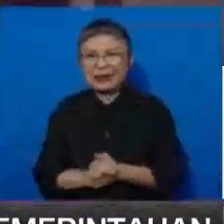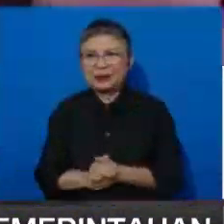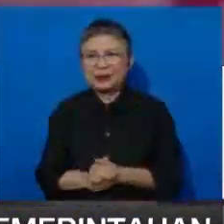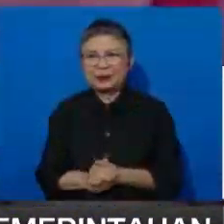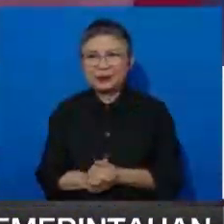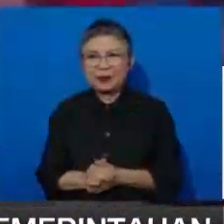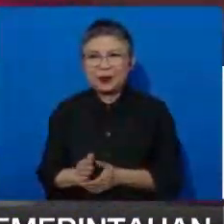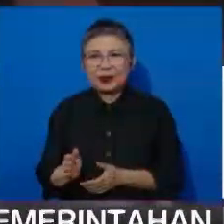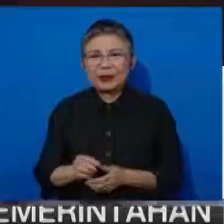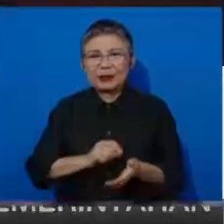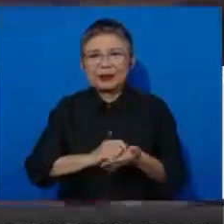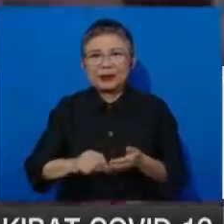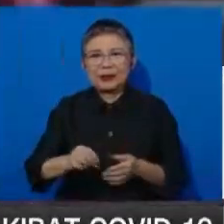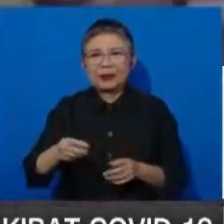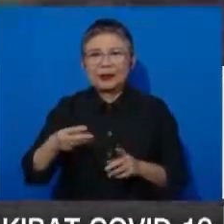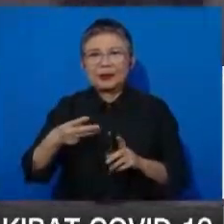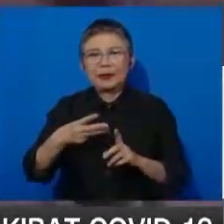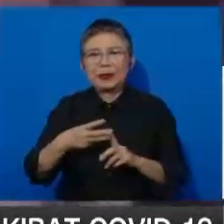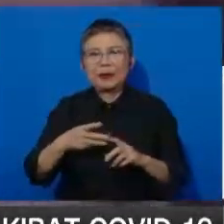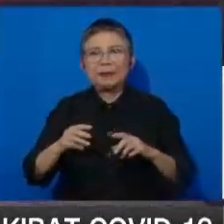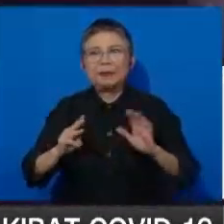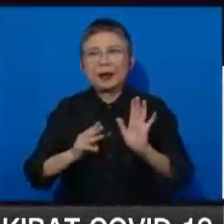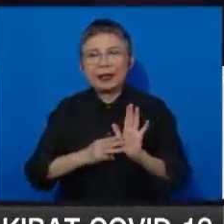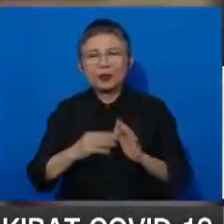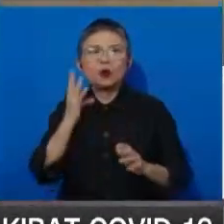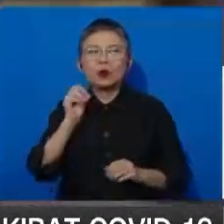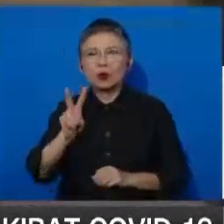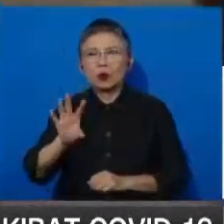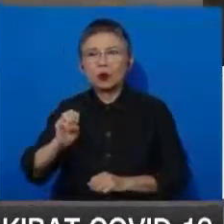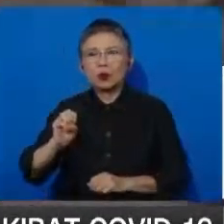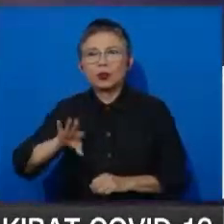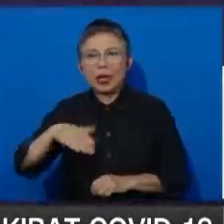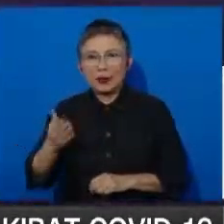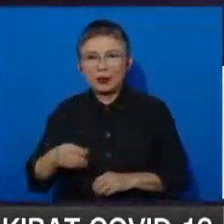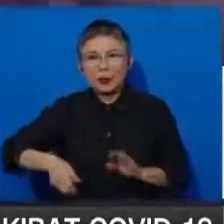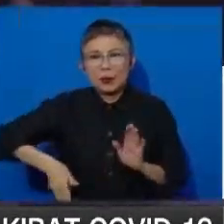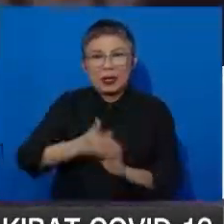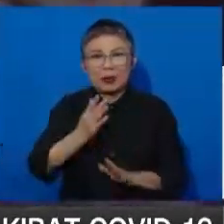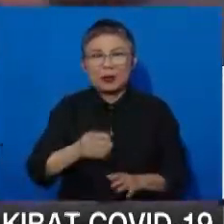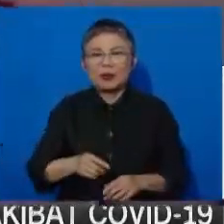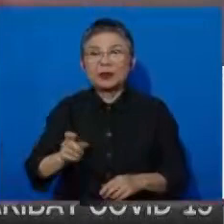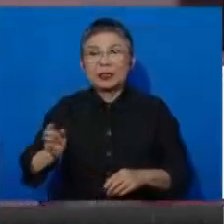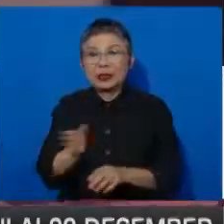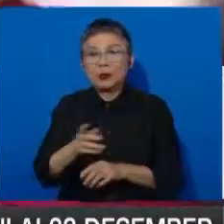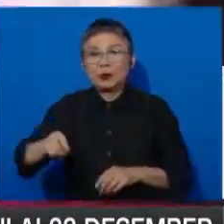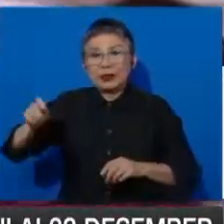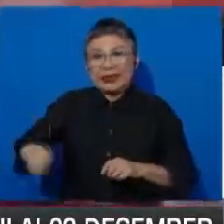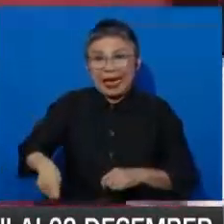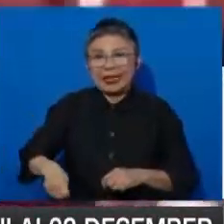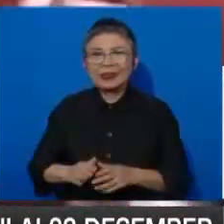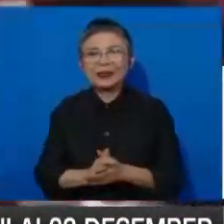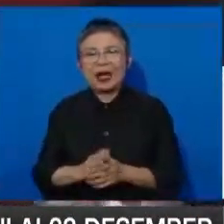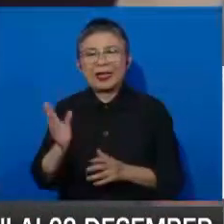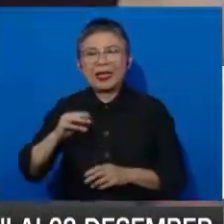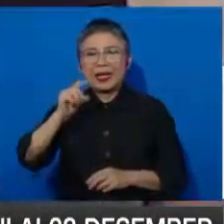Terdakwa yang diketahui bernama Bintang Mahesa, 20 tahun, ini melarikan diri saat akan menjalani persidangan pada Rabu siang.